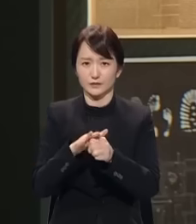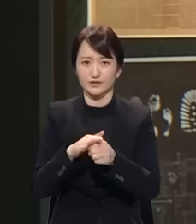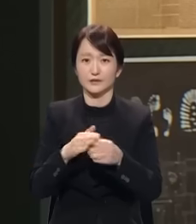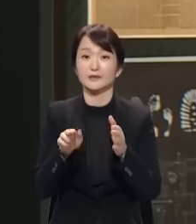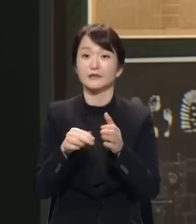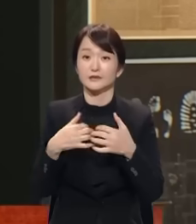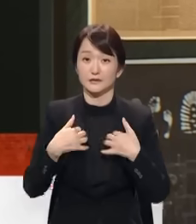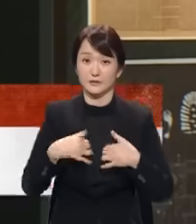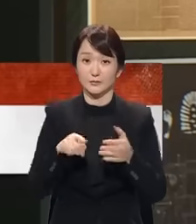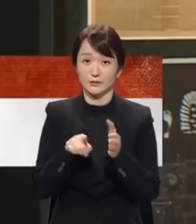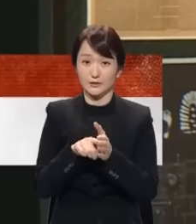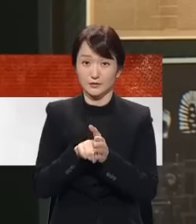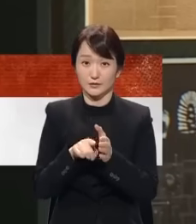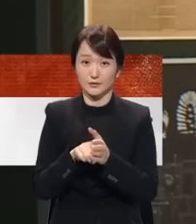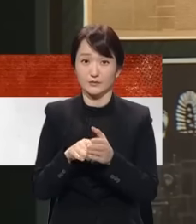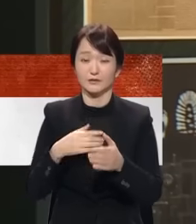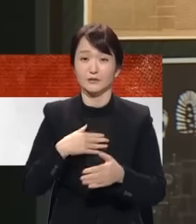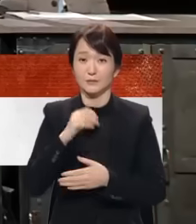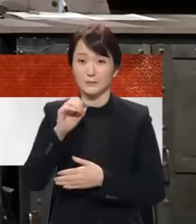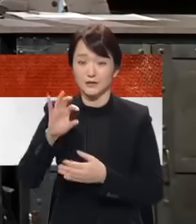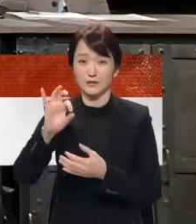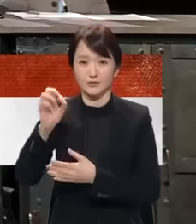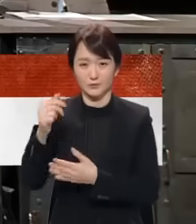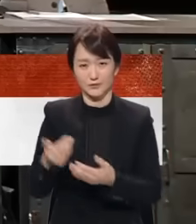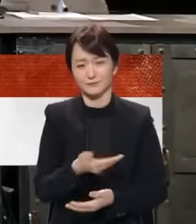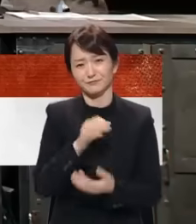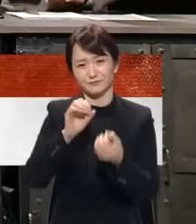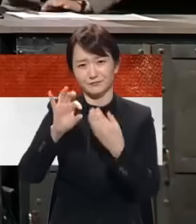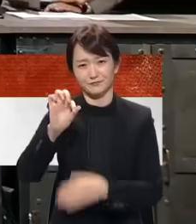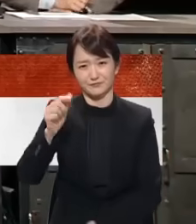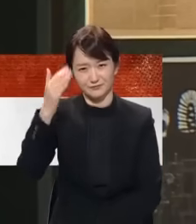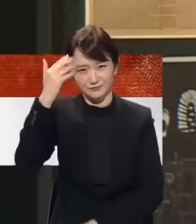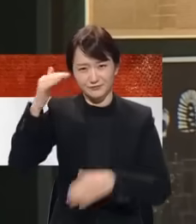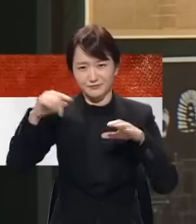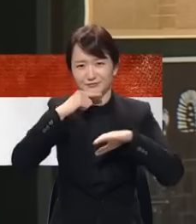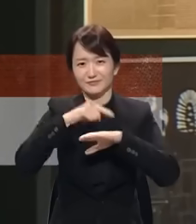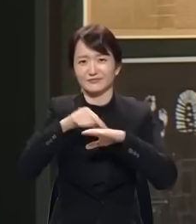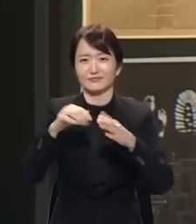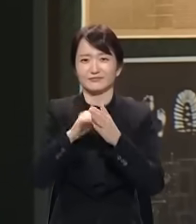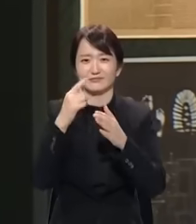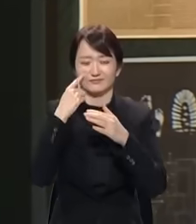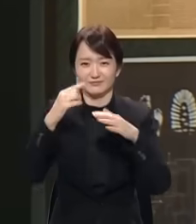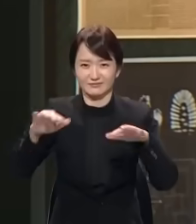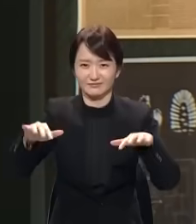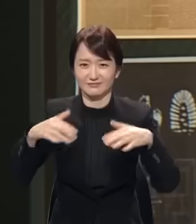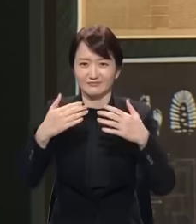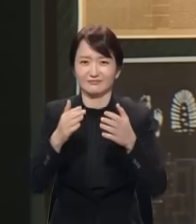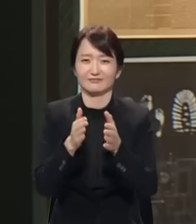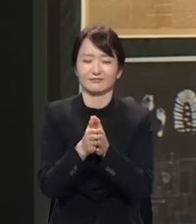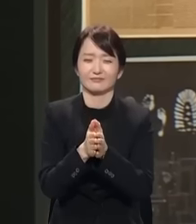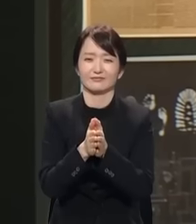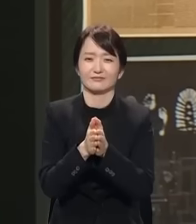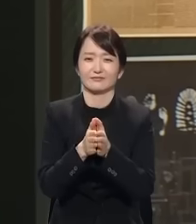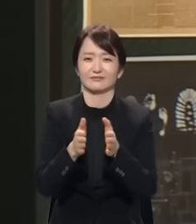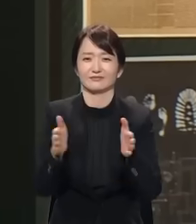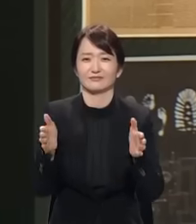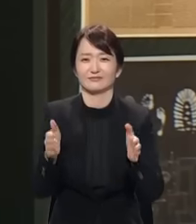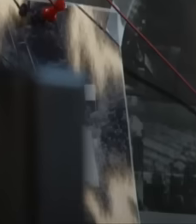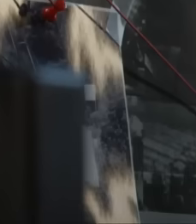물론 의리로 함께하는 아세사바 뉴스 육박 대한민국과 전세계 동포 가족 여러분의 시선을 모아서 출발합니다.